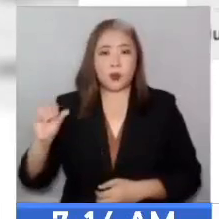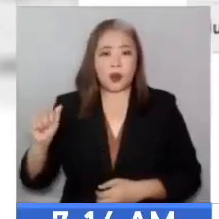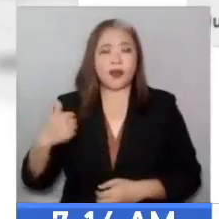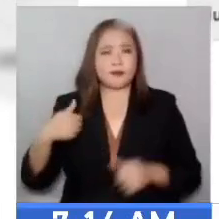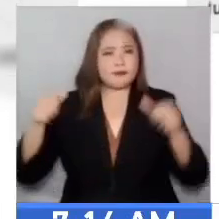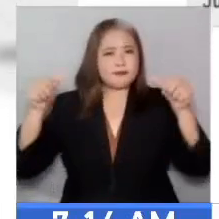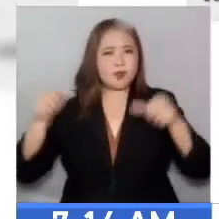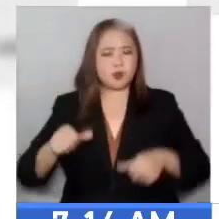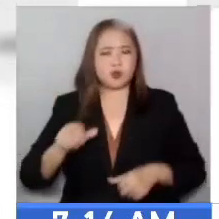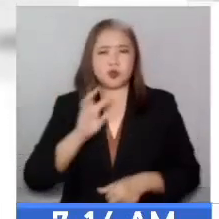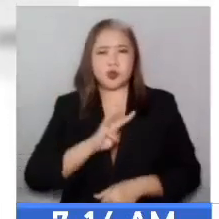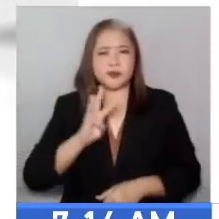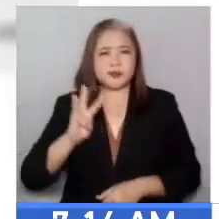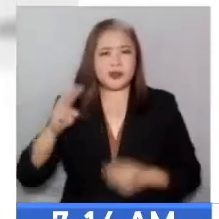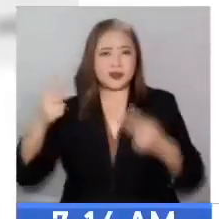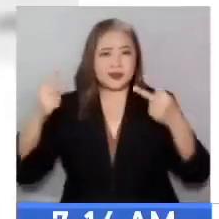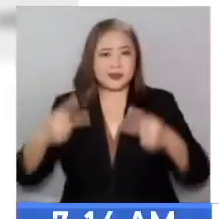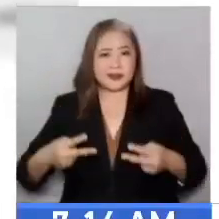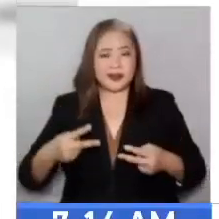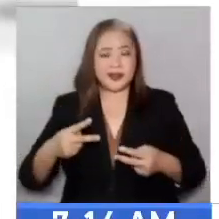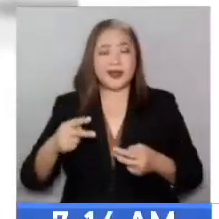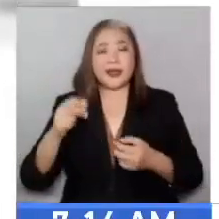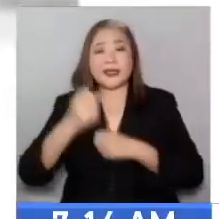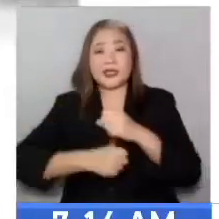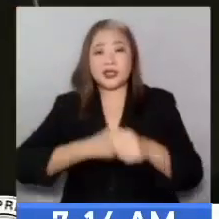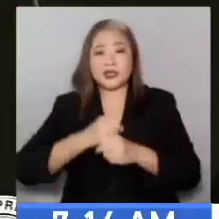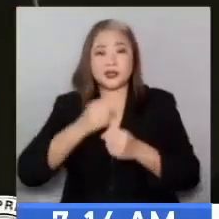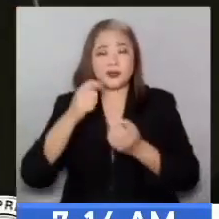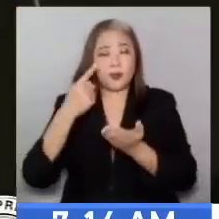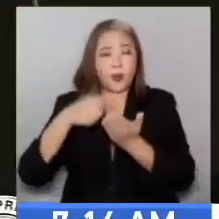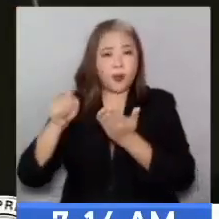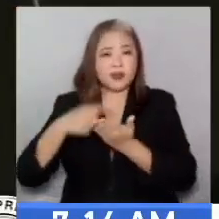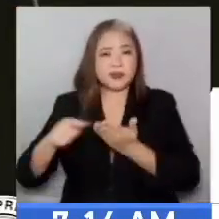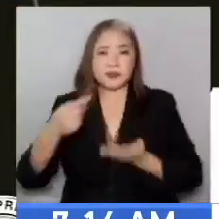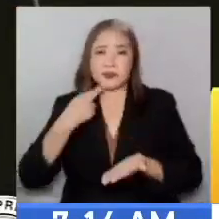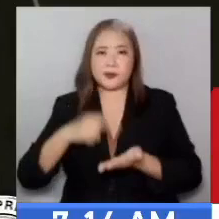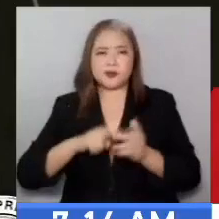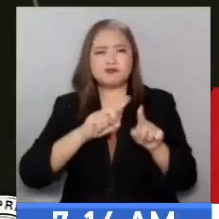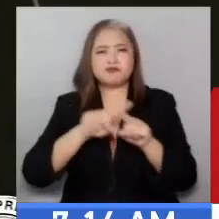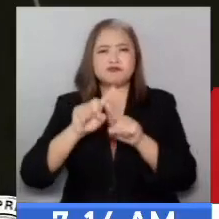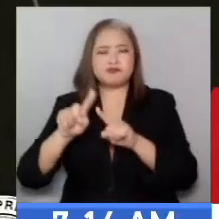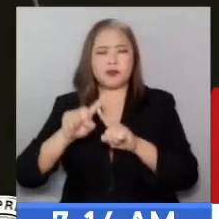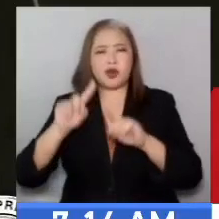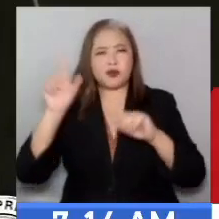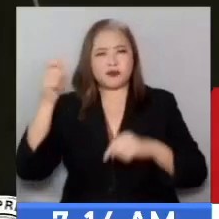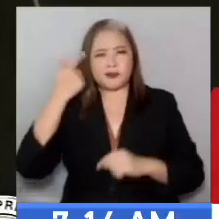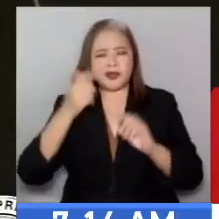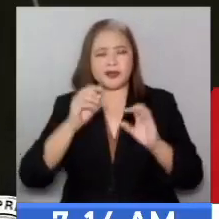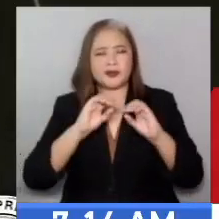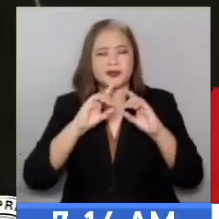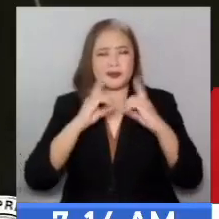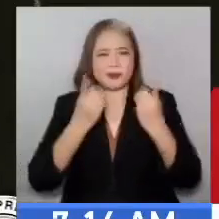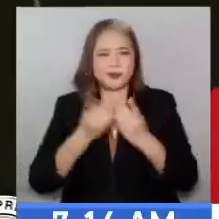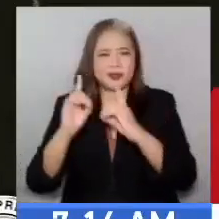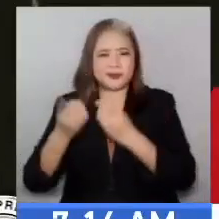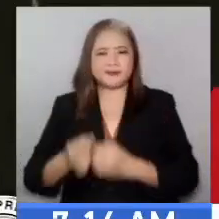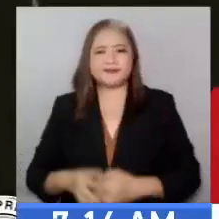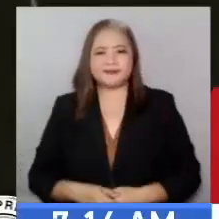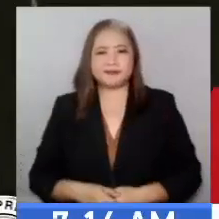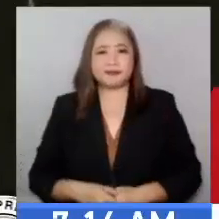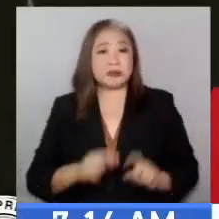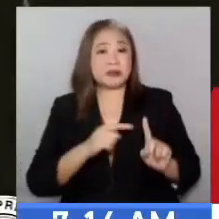annual audit report nila Sabang sangay ng gobyerno para kay omel marz dapat ISO ang report